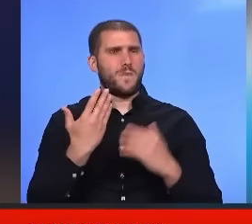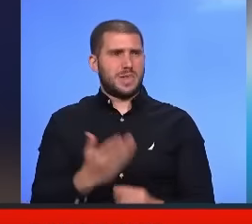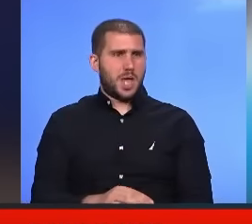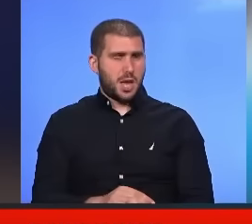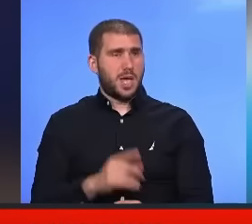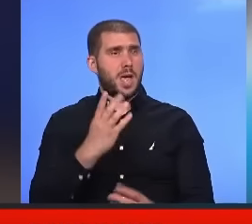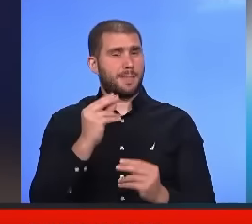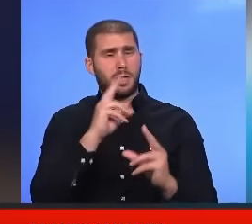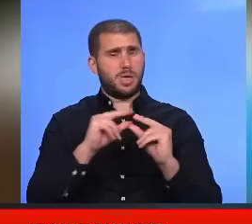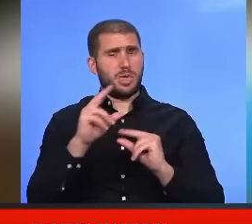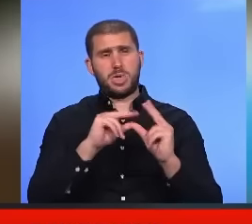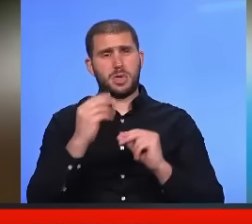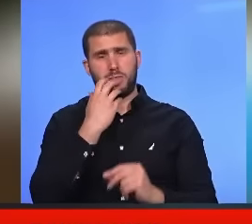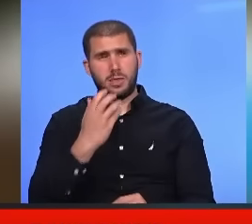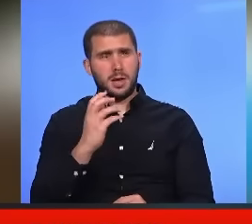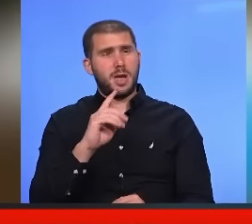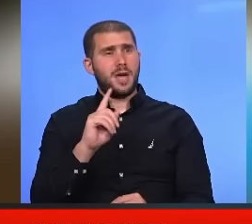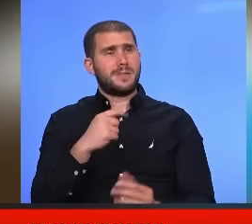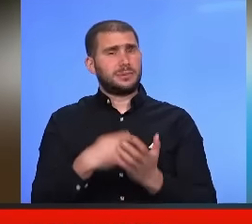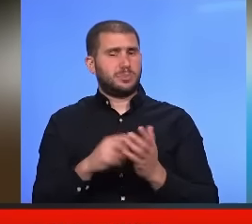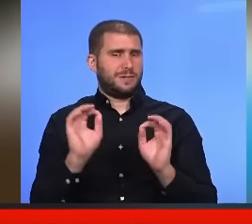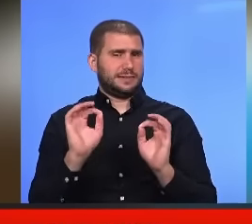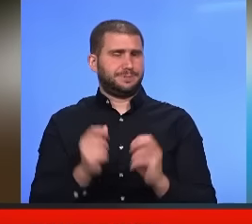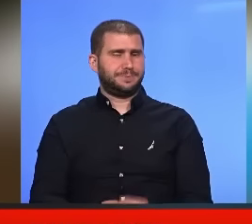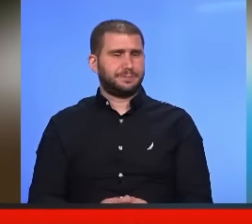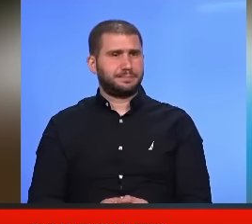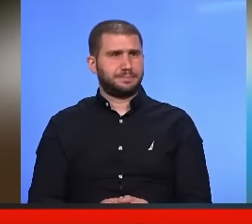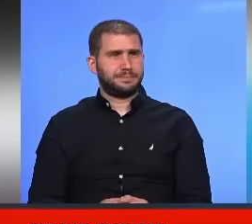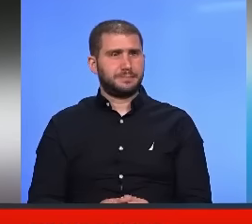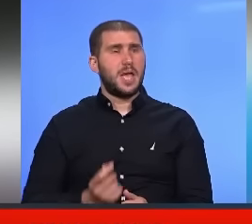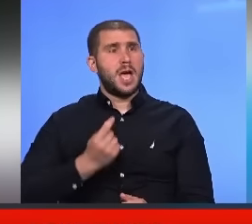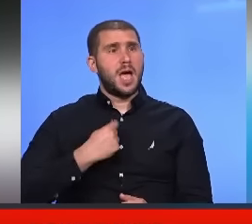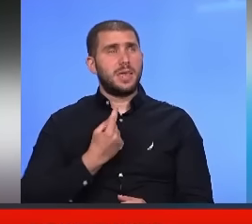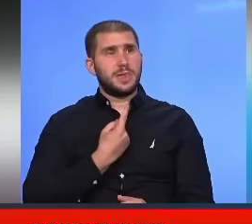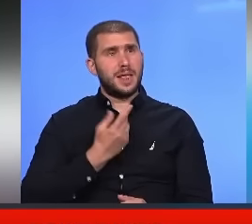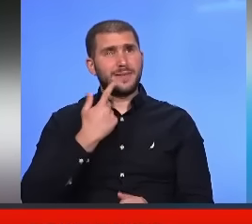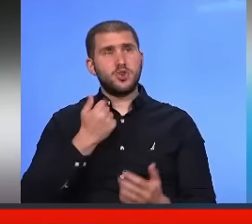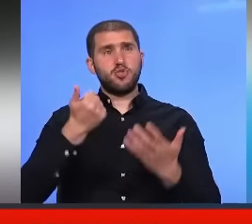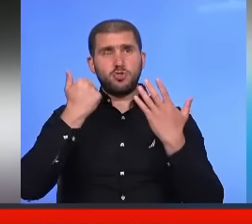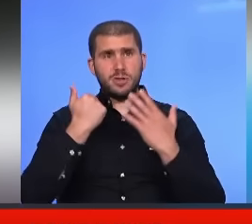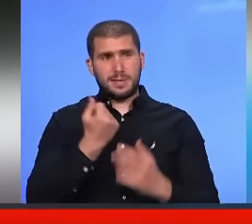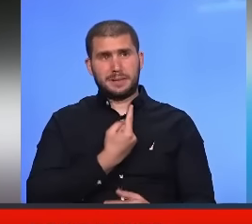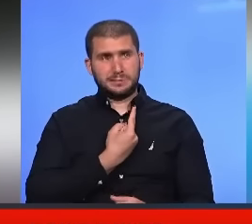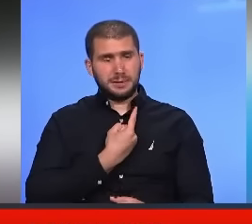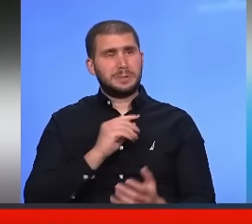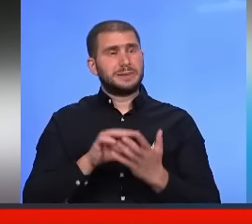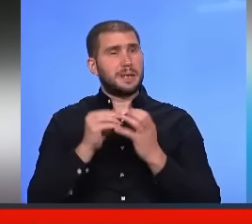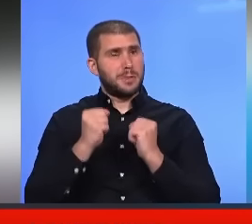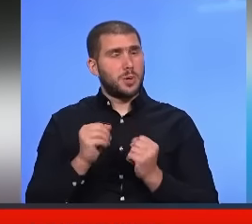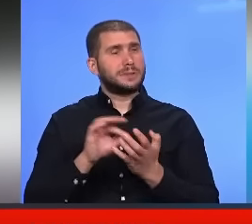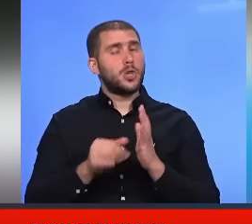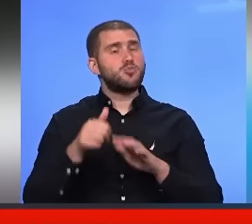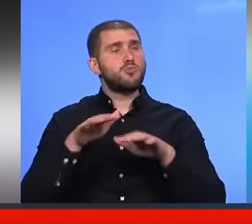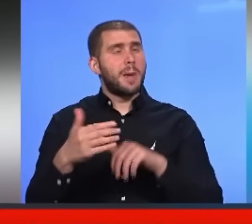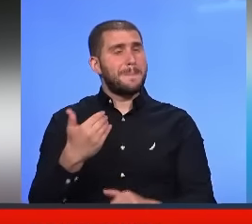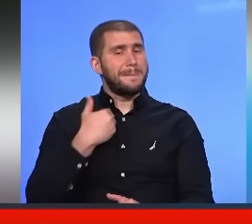הרבה דיבורים היו, מתווה ביצועים עדיין אין. אני הוא זה שלפני 6 שנים משרד הביטחון ומשרד ראש הממשלה